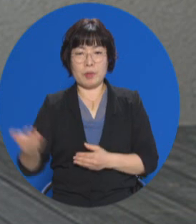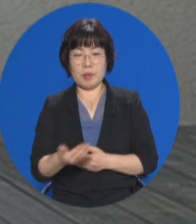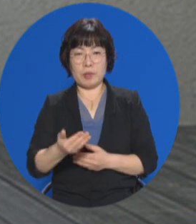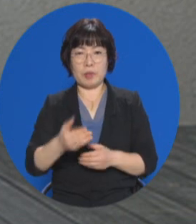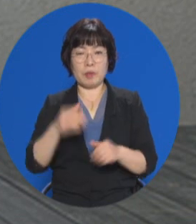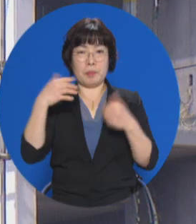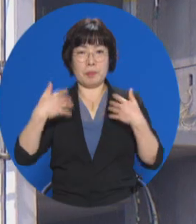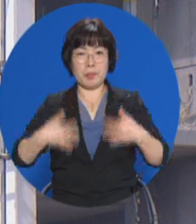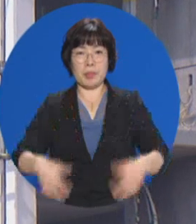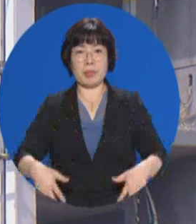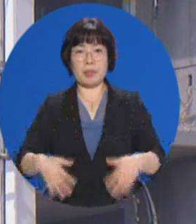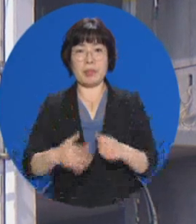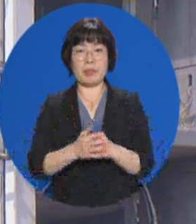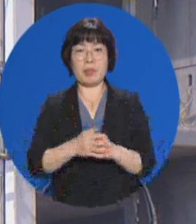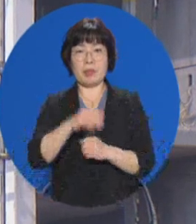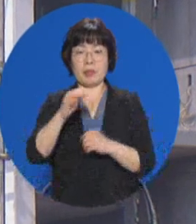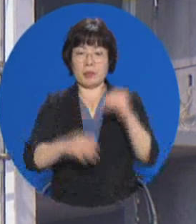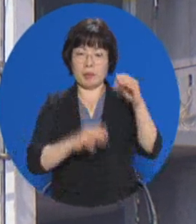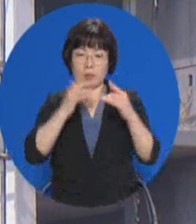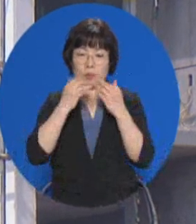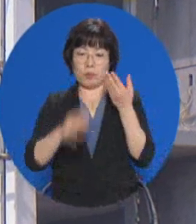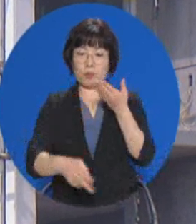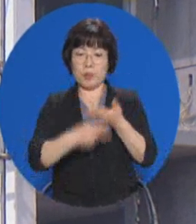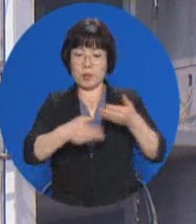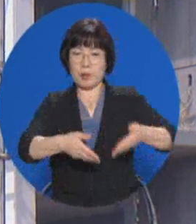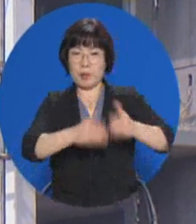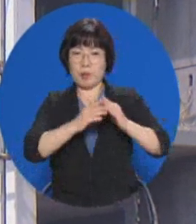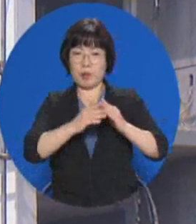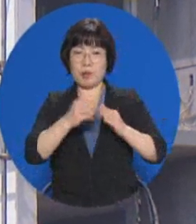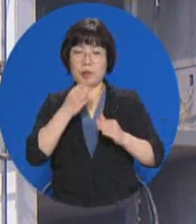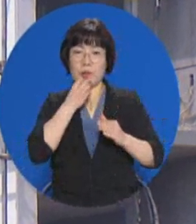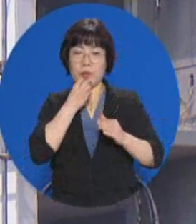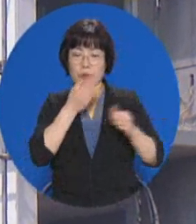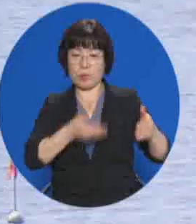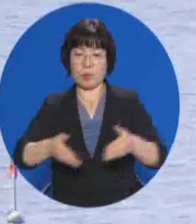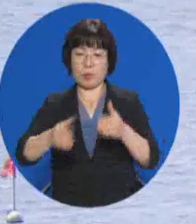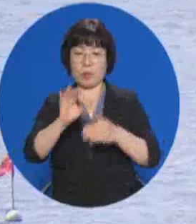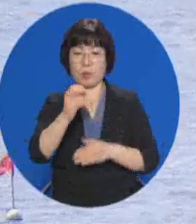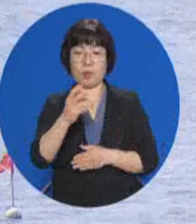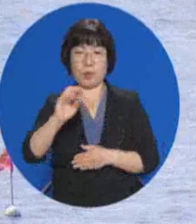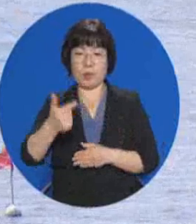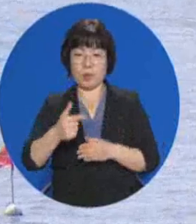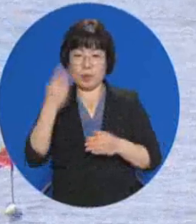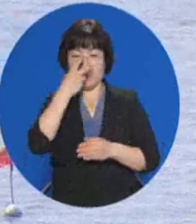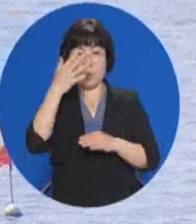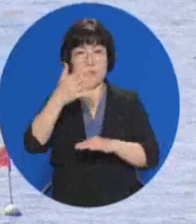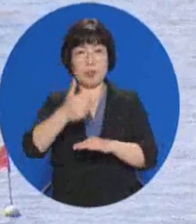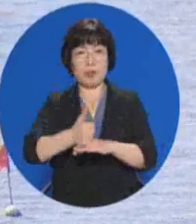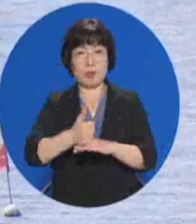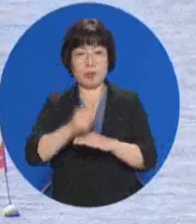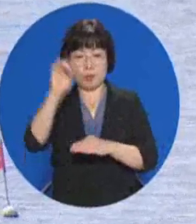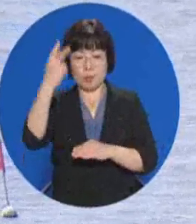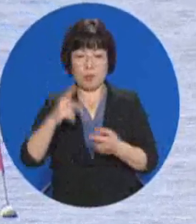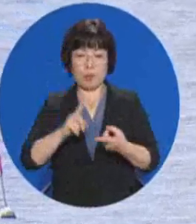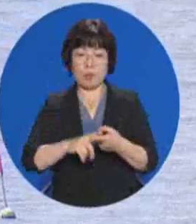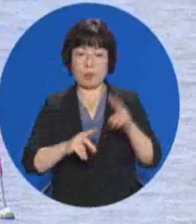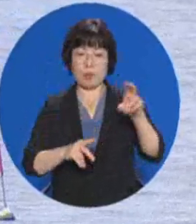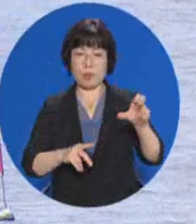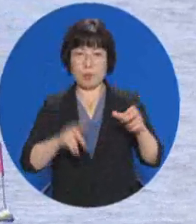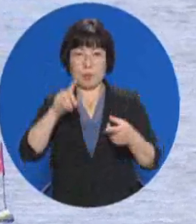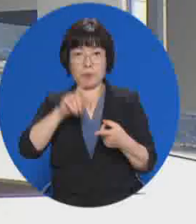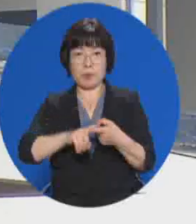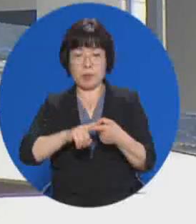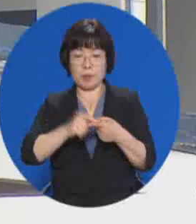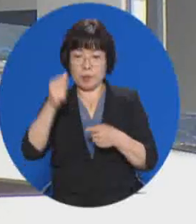규제입니다. 반면 난개발 대책위가 열린 경기도 용인에서는 실태 조사를 통해 본래 25도였던